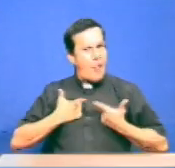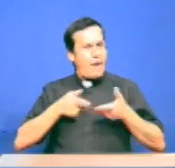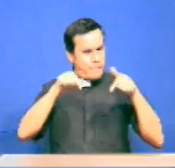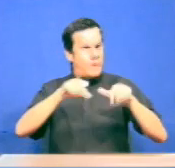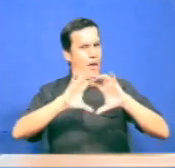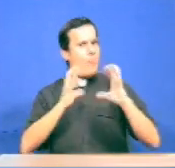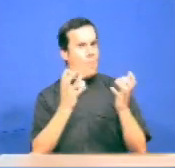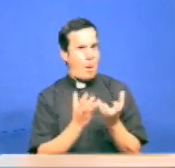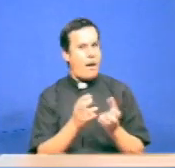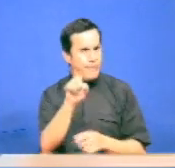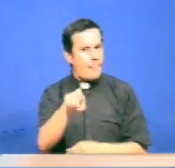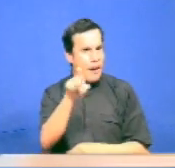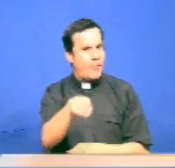ugenini.